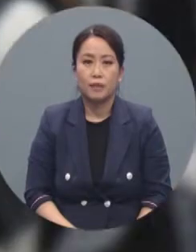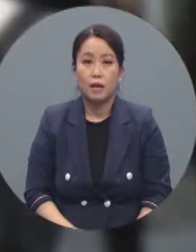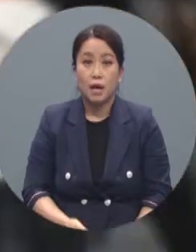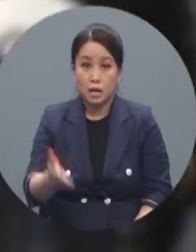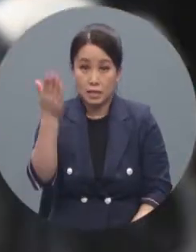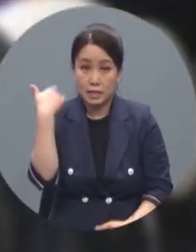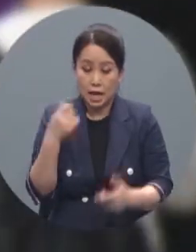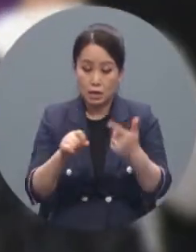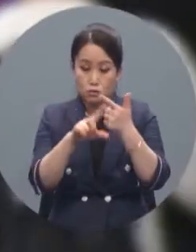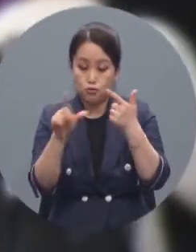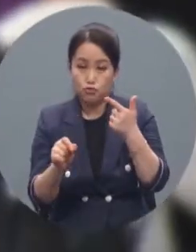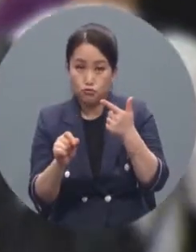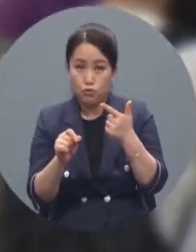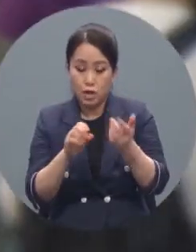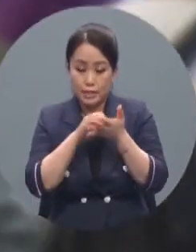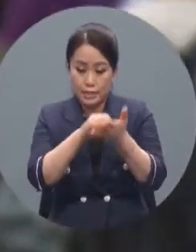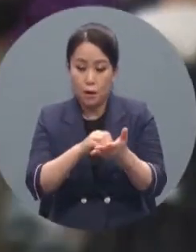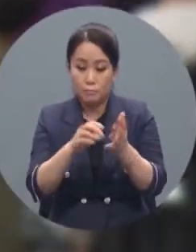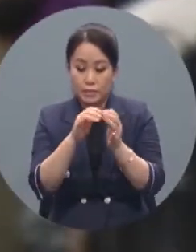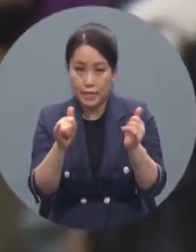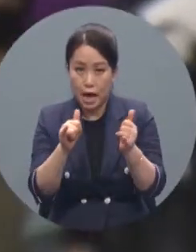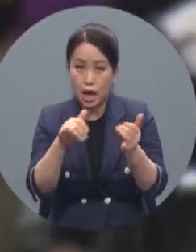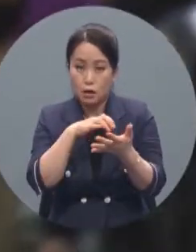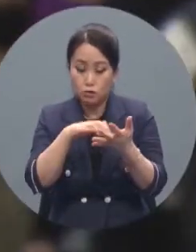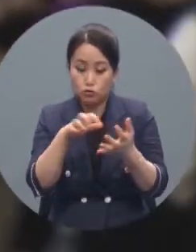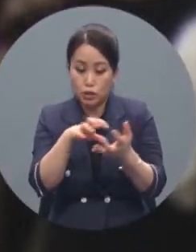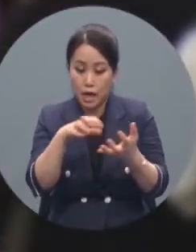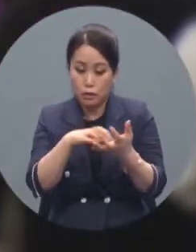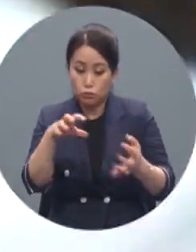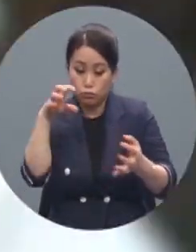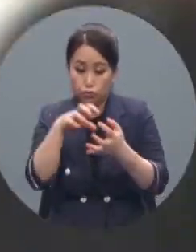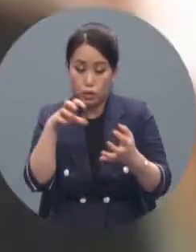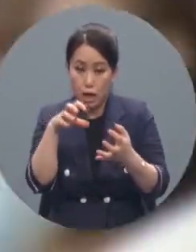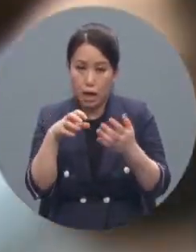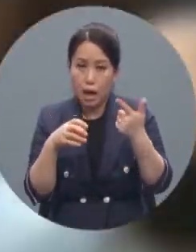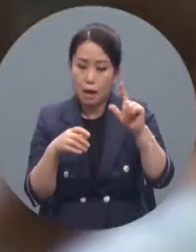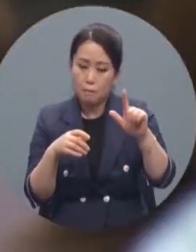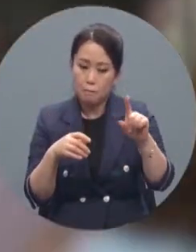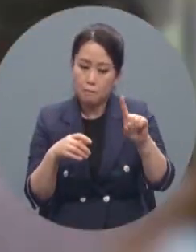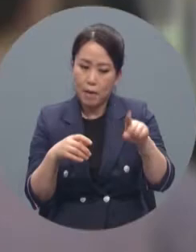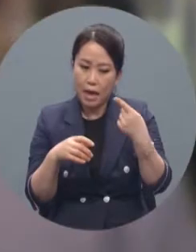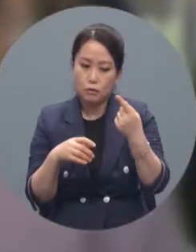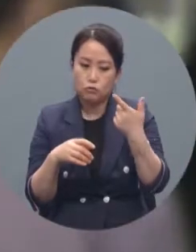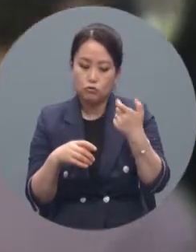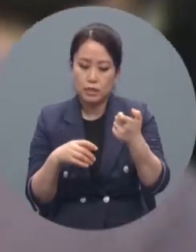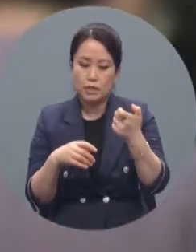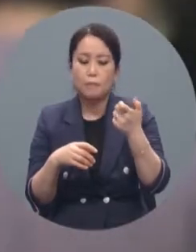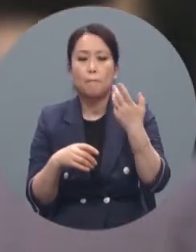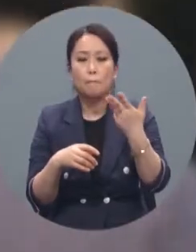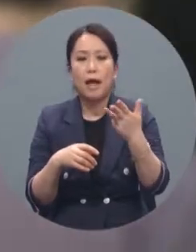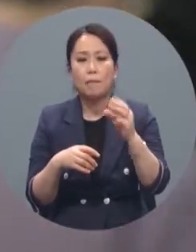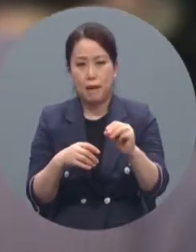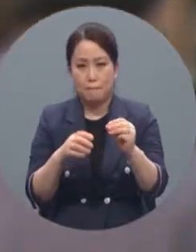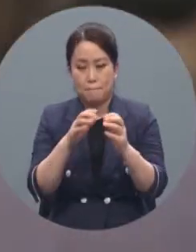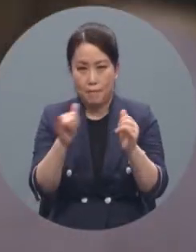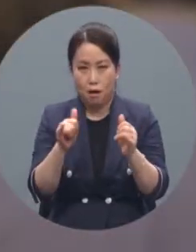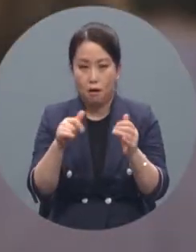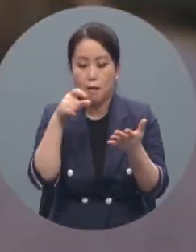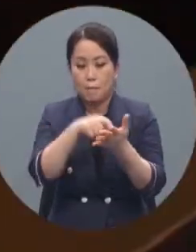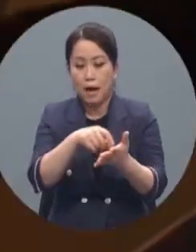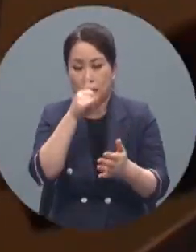지난달 부산 지역 취업자 규모가 168만 명을 기록했습니다. 1년 전에 비해 4만 6천 명 늘어난